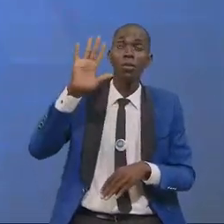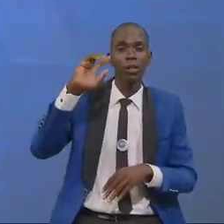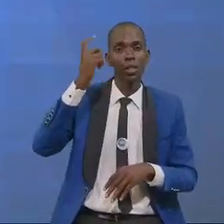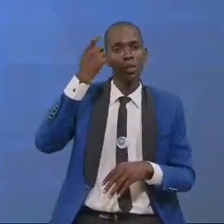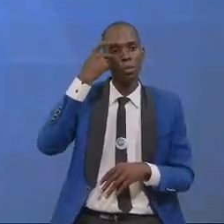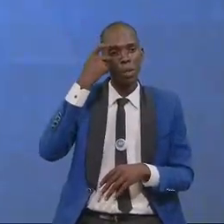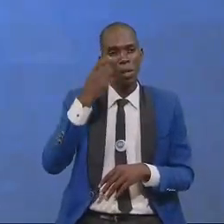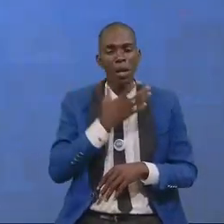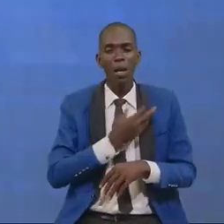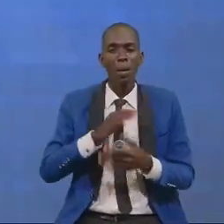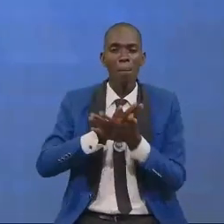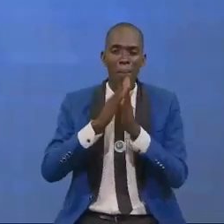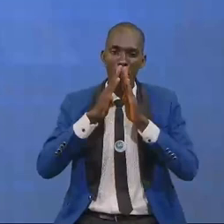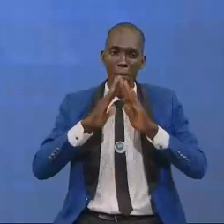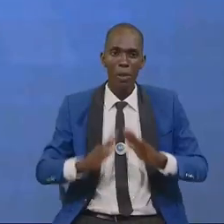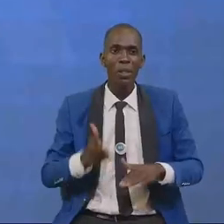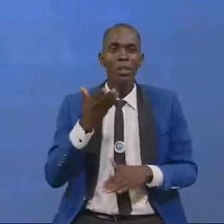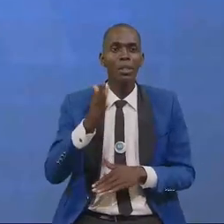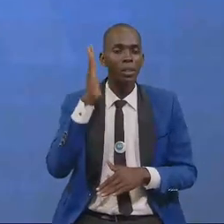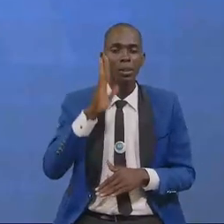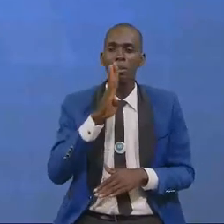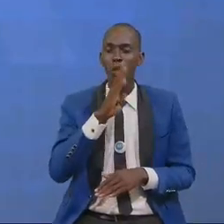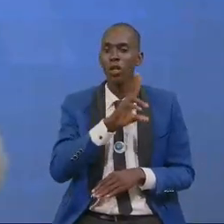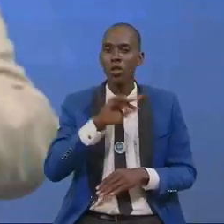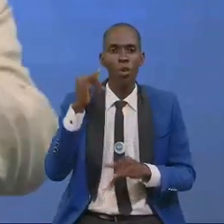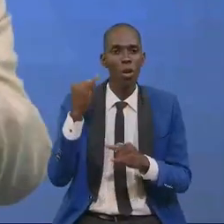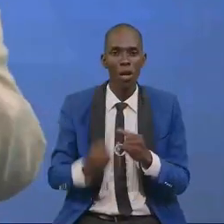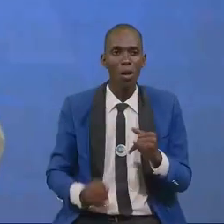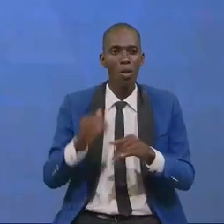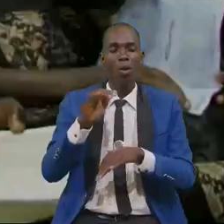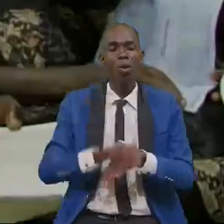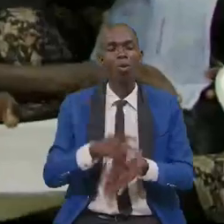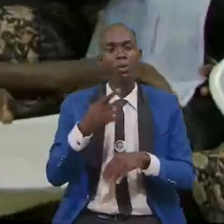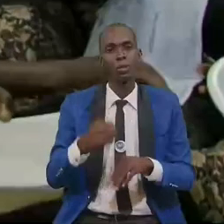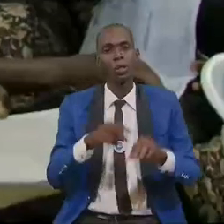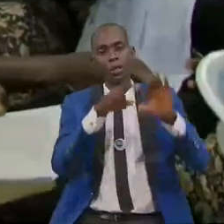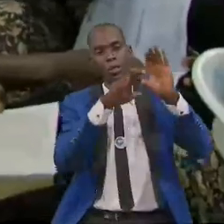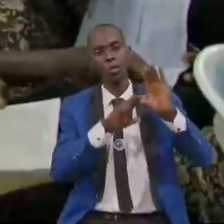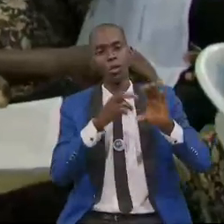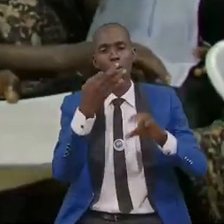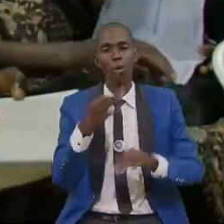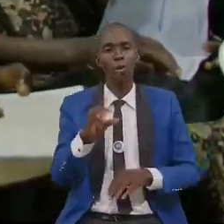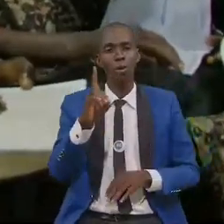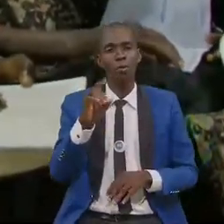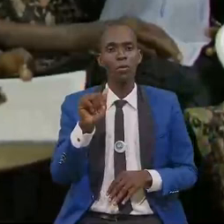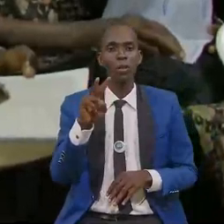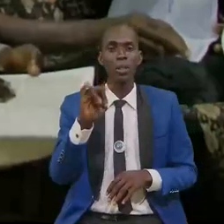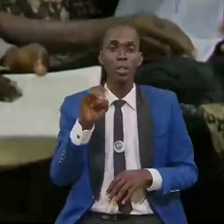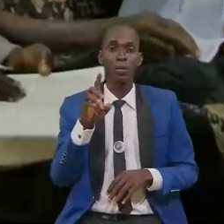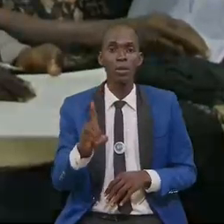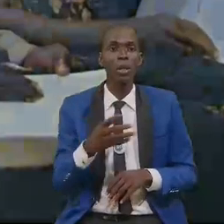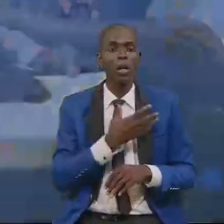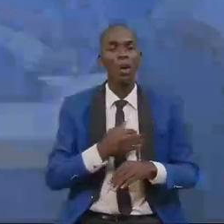donner à l'empire de l'accroissement et une paix sans fin au tronc de David et à son royaume